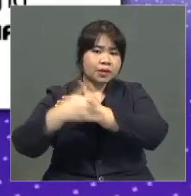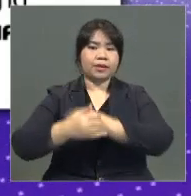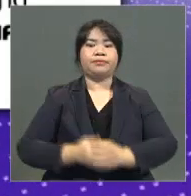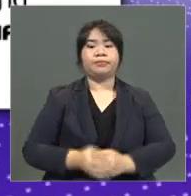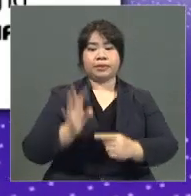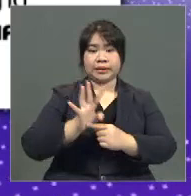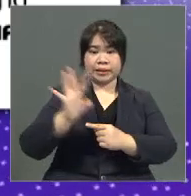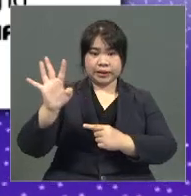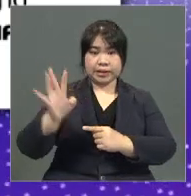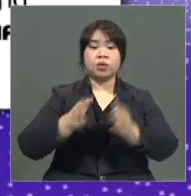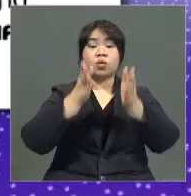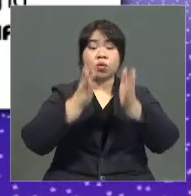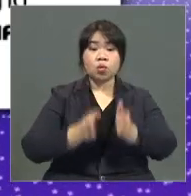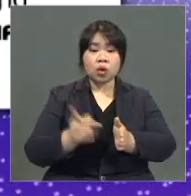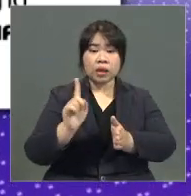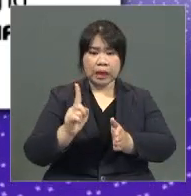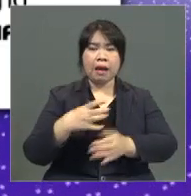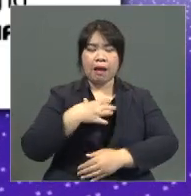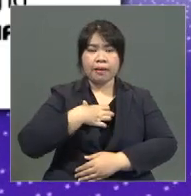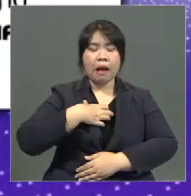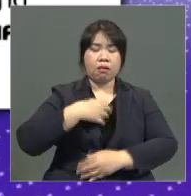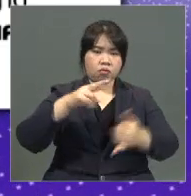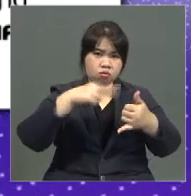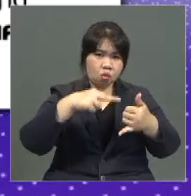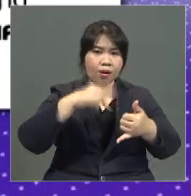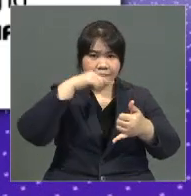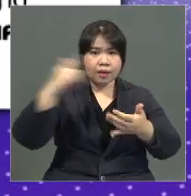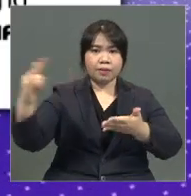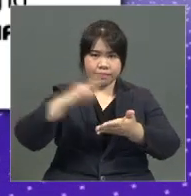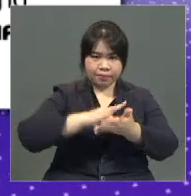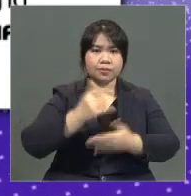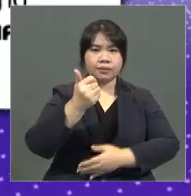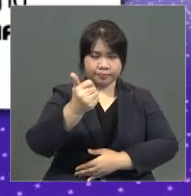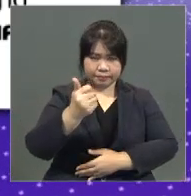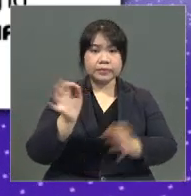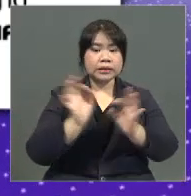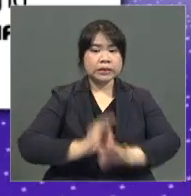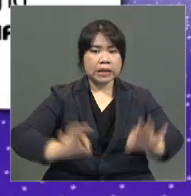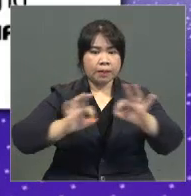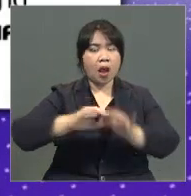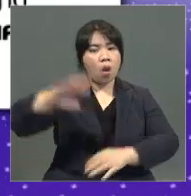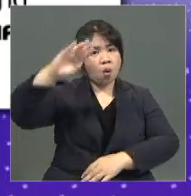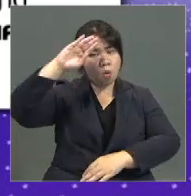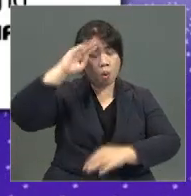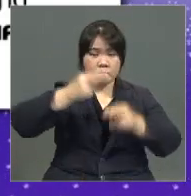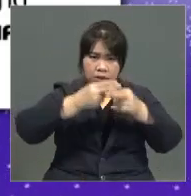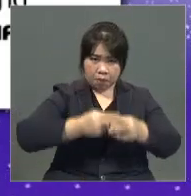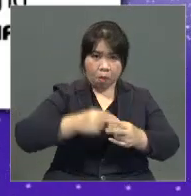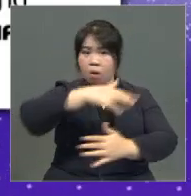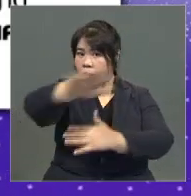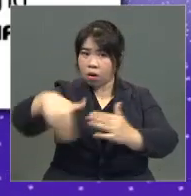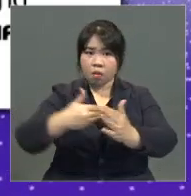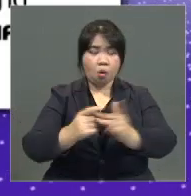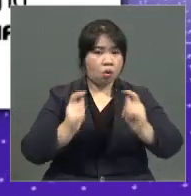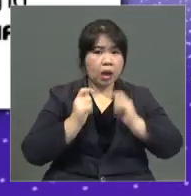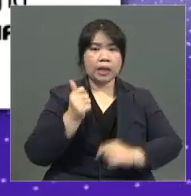ก็เป็คนต่างชาติที่ต้องการเข้ามารกษาโรคในประเทศไทยเน้นย้ำว่าเป็นบางโรคเทานั้นไมได้หมคาม